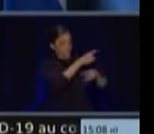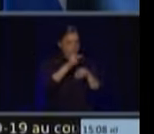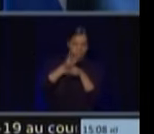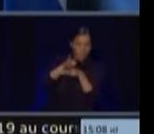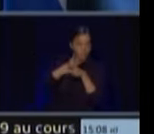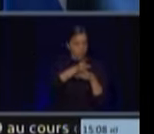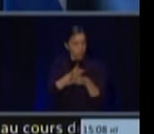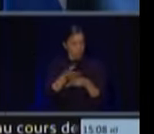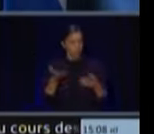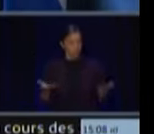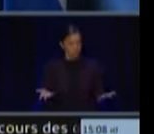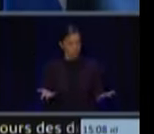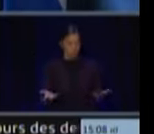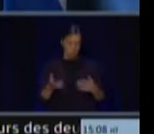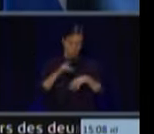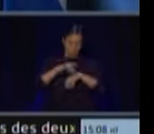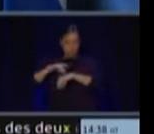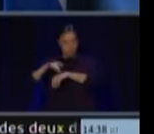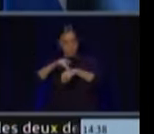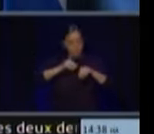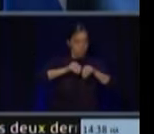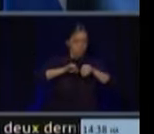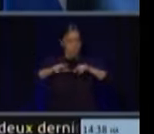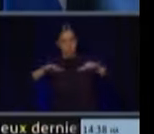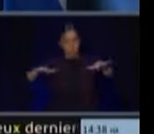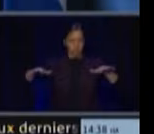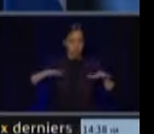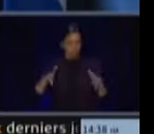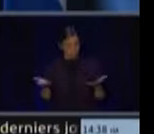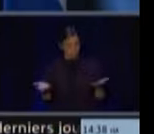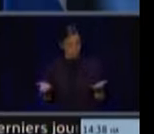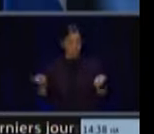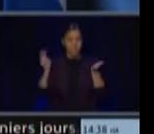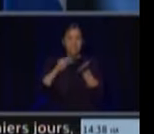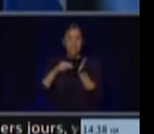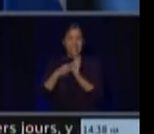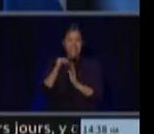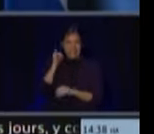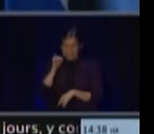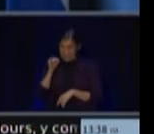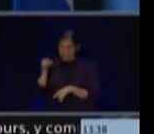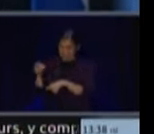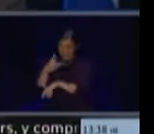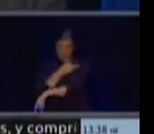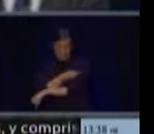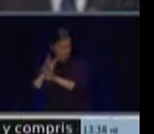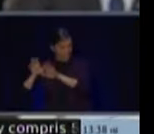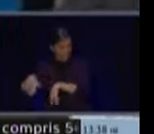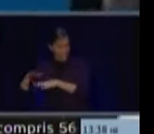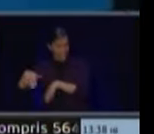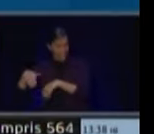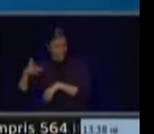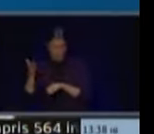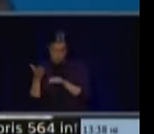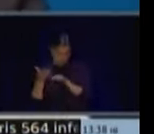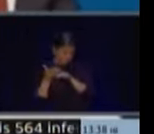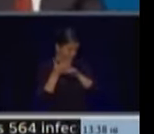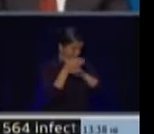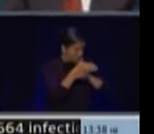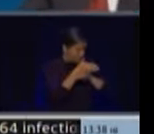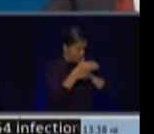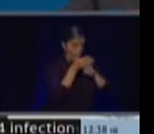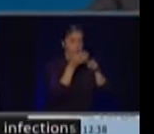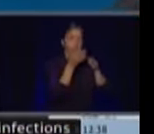à aller dans un établissement de la santé dans les prochaines semaines. Monsieur le ministre, j'aimerais aussi ajouter une chose. C'est un vaccin qui est très